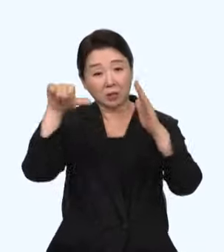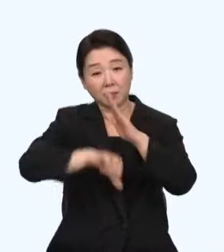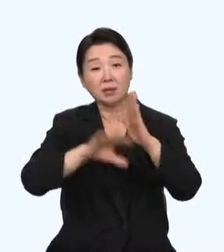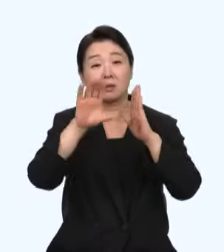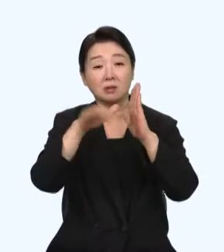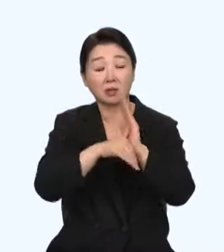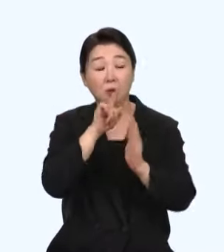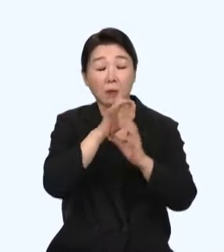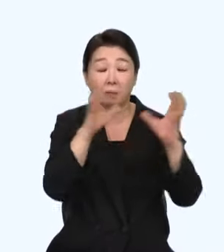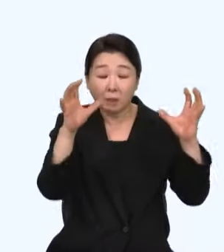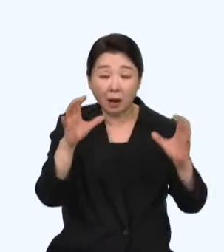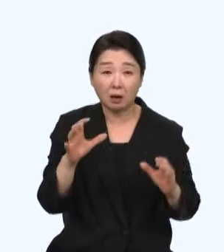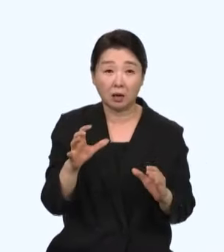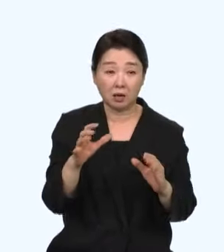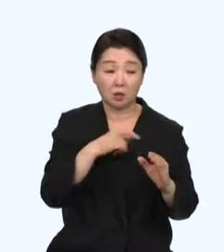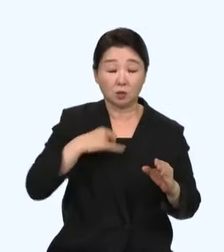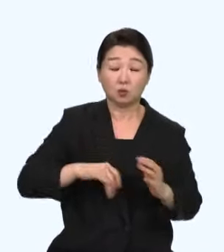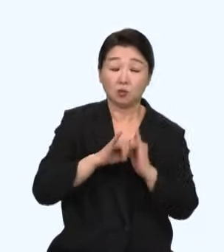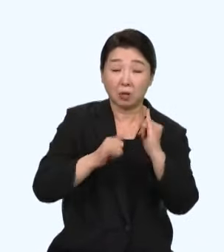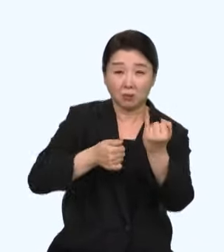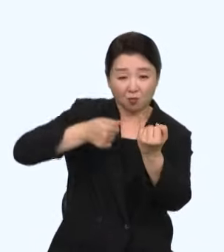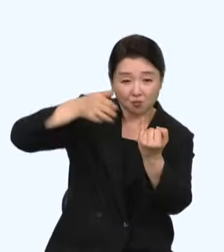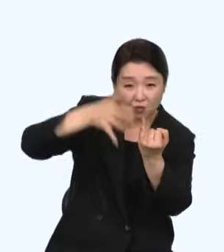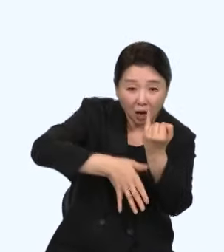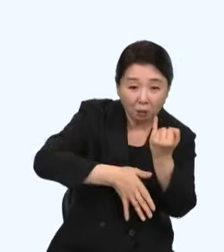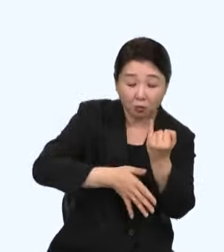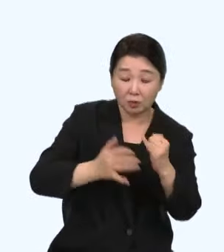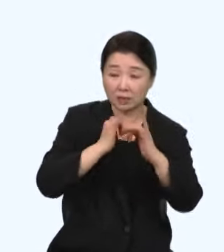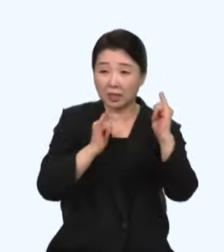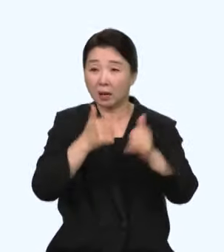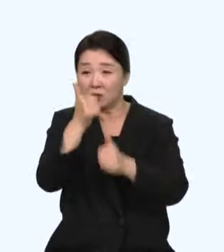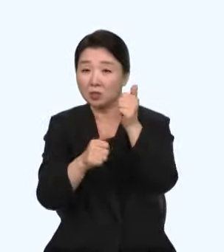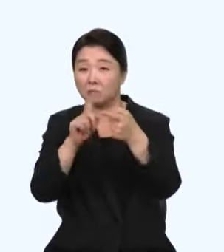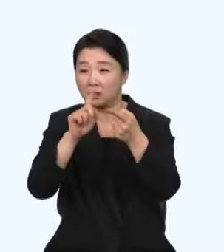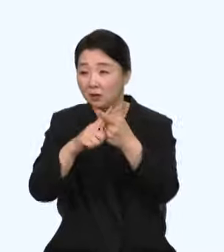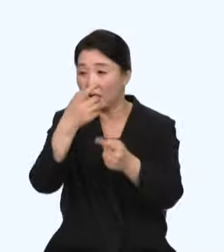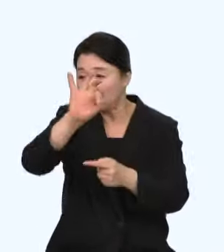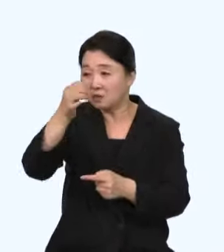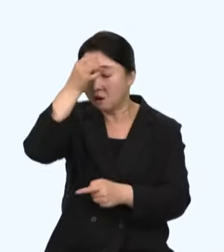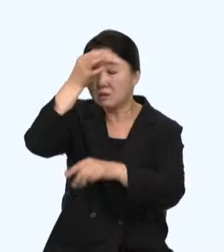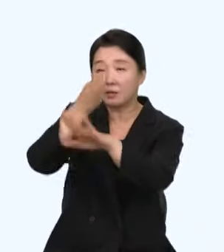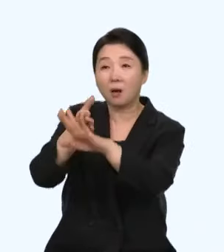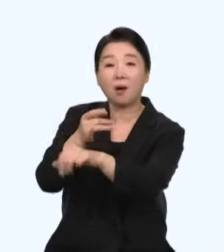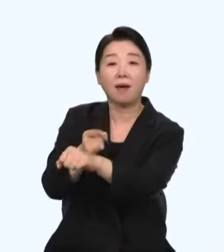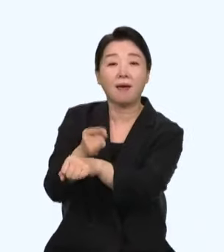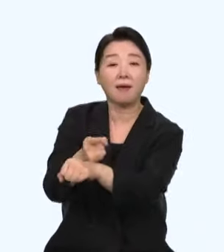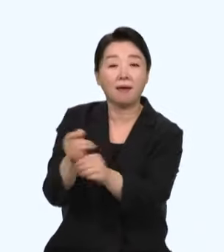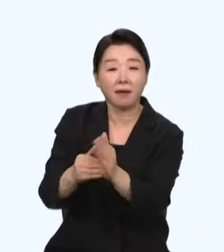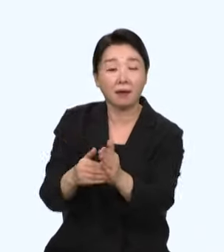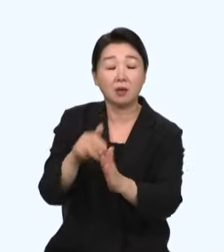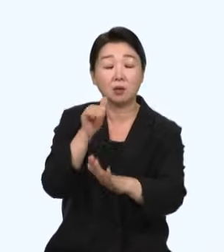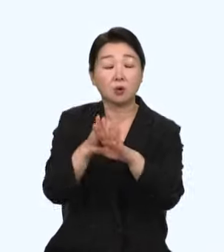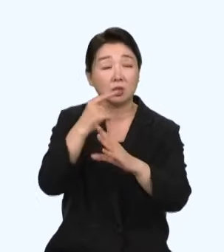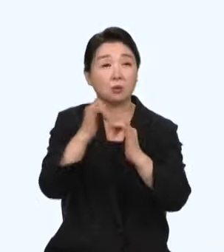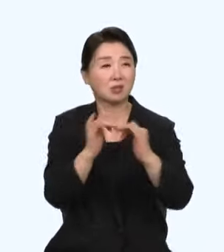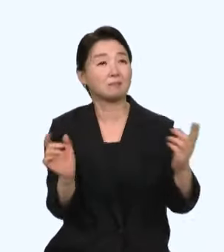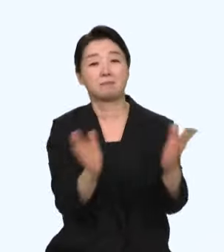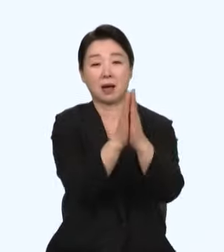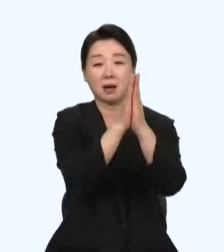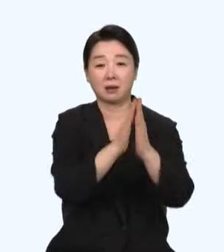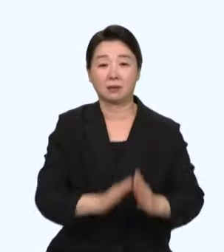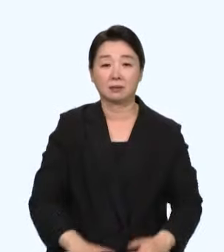중국인 남성이 위안부와 생체 실험을 인정하고 사과하라며 시위를 벌이다 일본인들과 충돌했습니다.